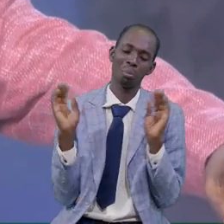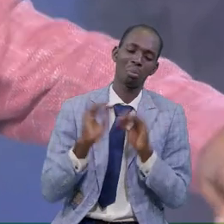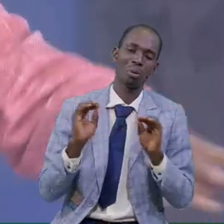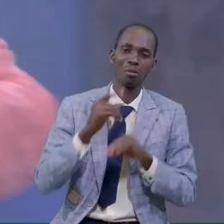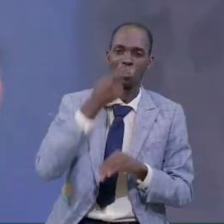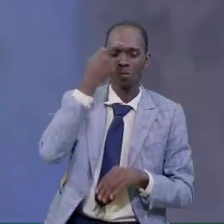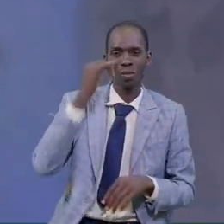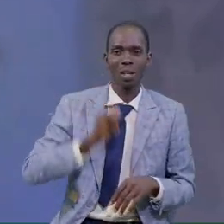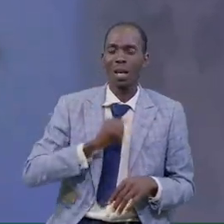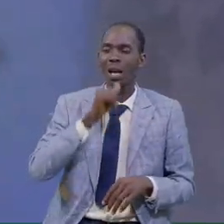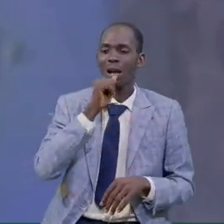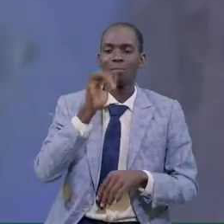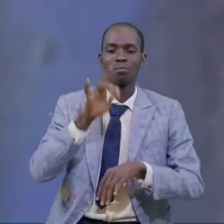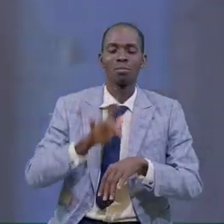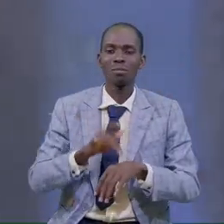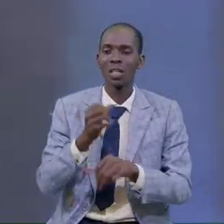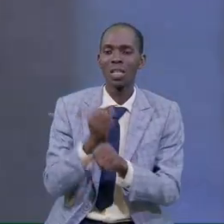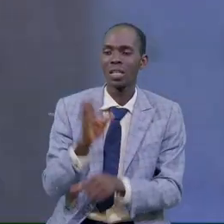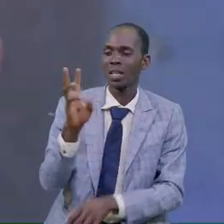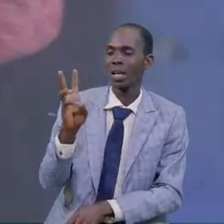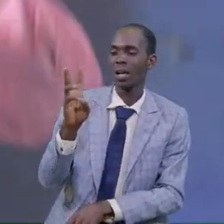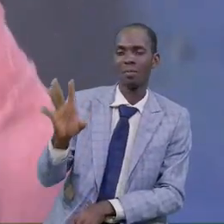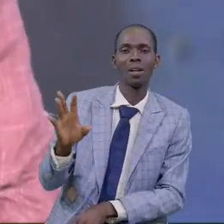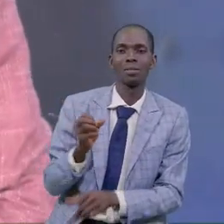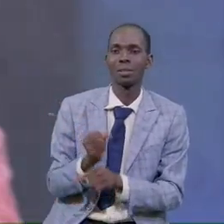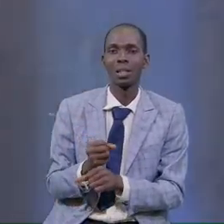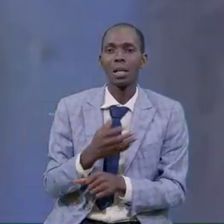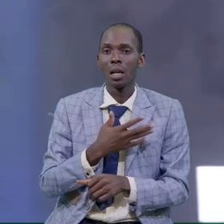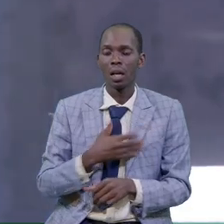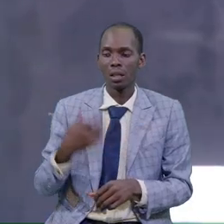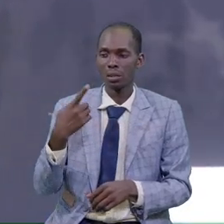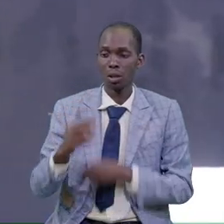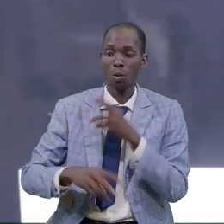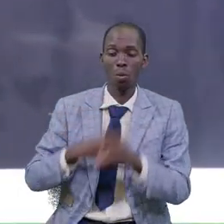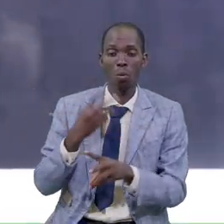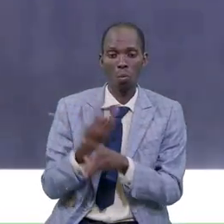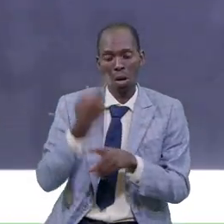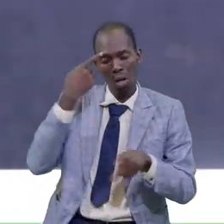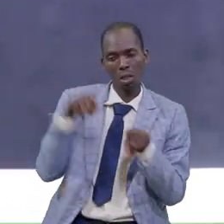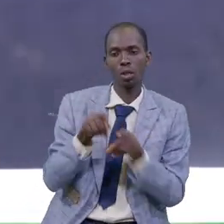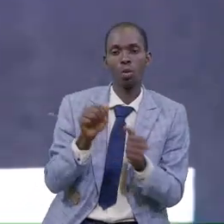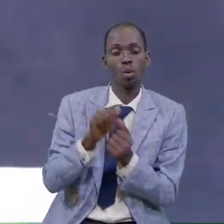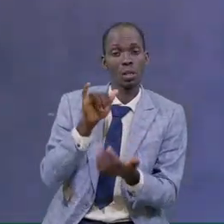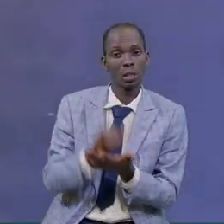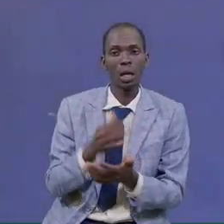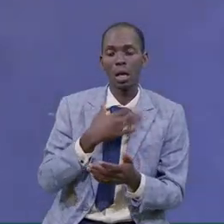j'ai 65 ans et le monde confirme cela et on t'envoie à la